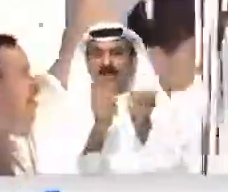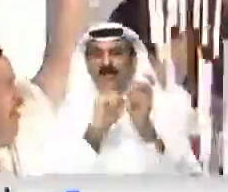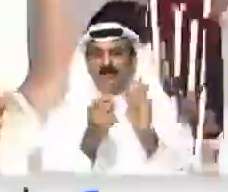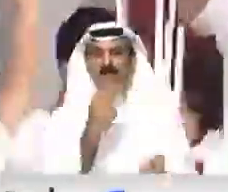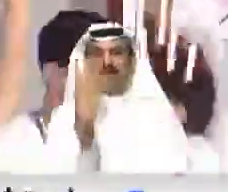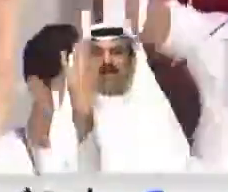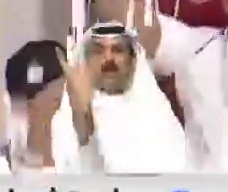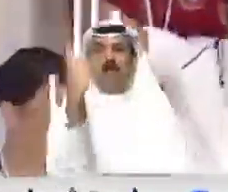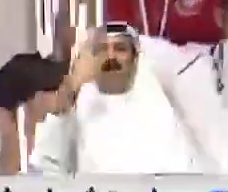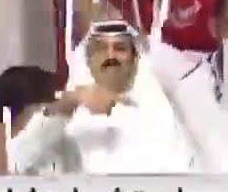الى 14 لقبا